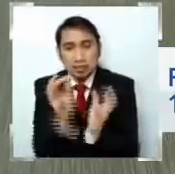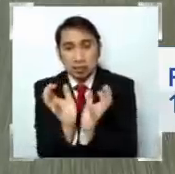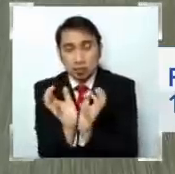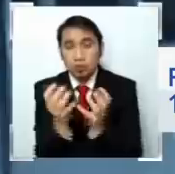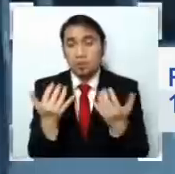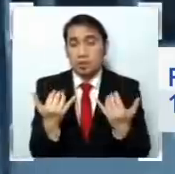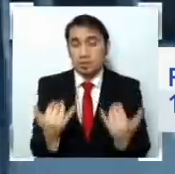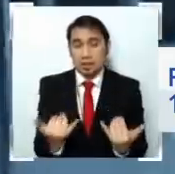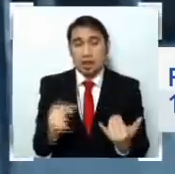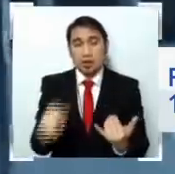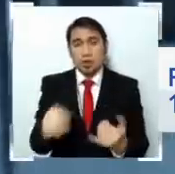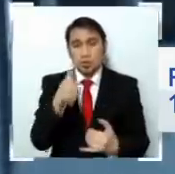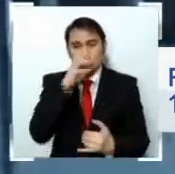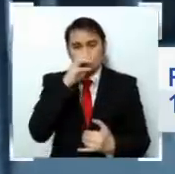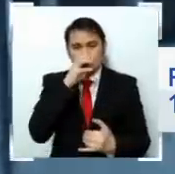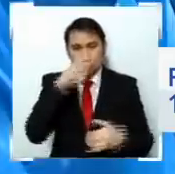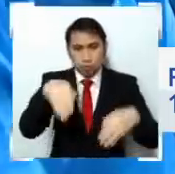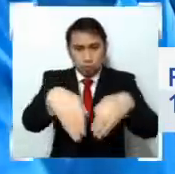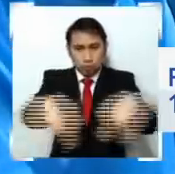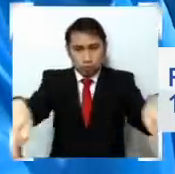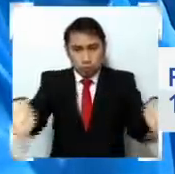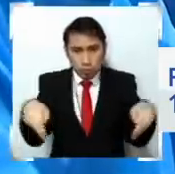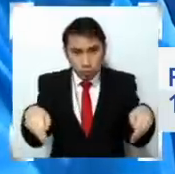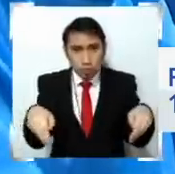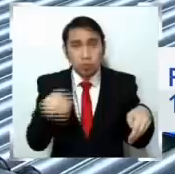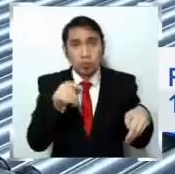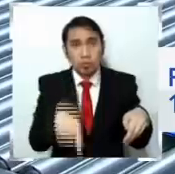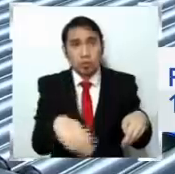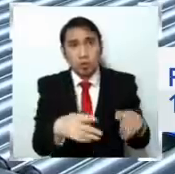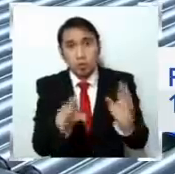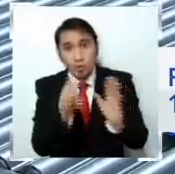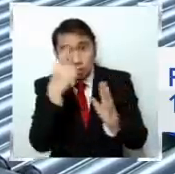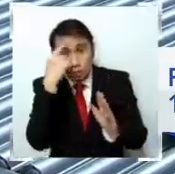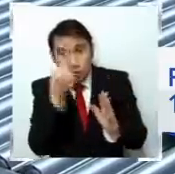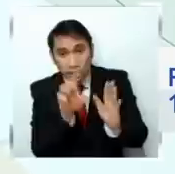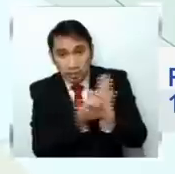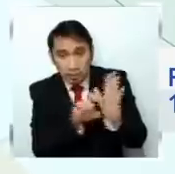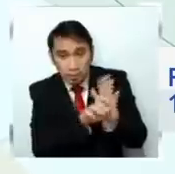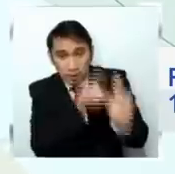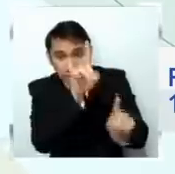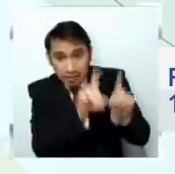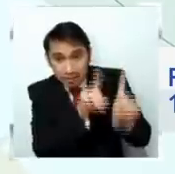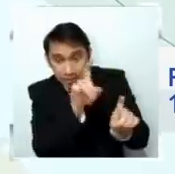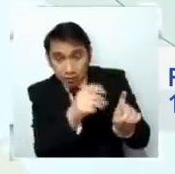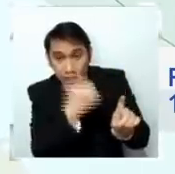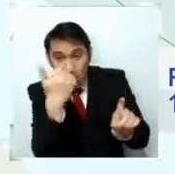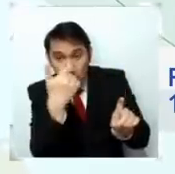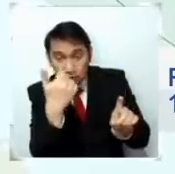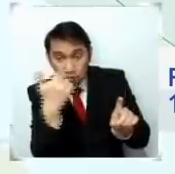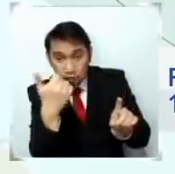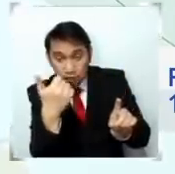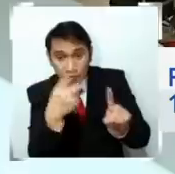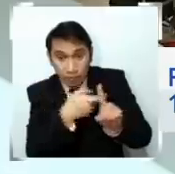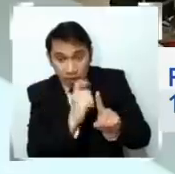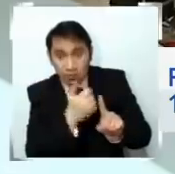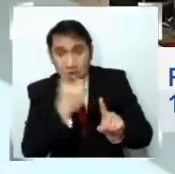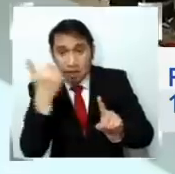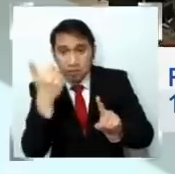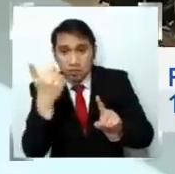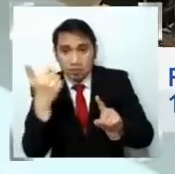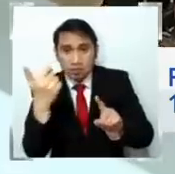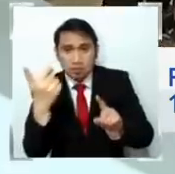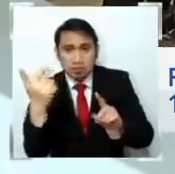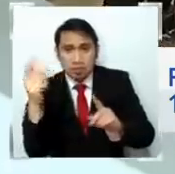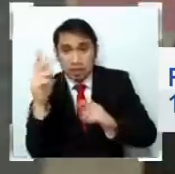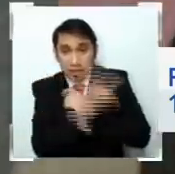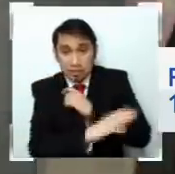border control gaya ng mandatory quarantine at testing para sa mga galing ibang bansa. Nasa heightened alert po lahat. Kailangan